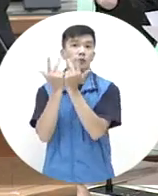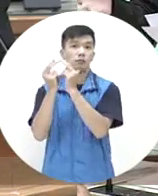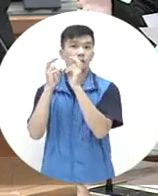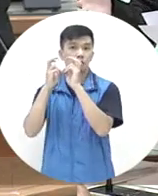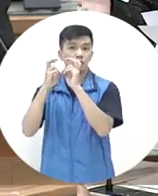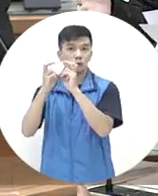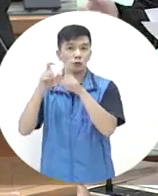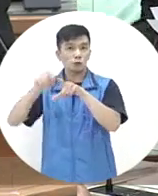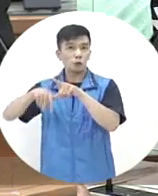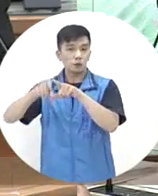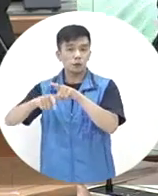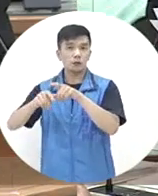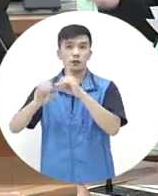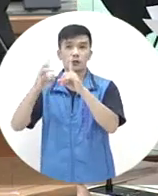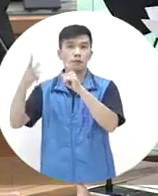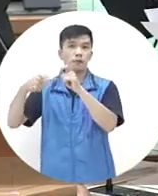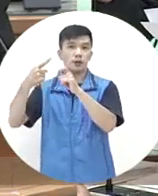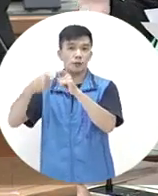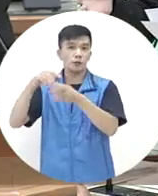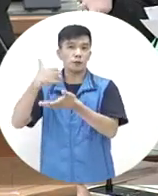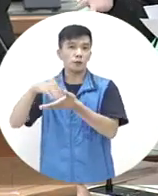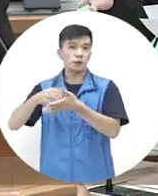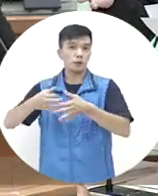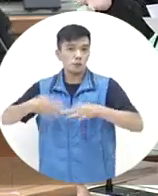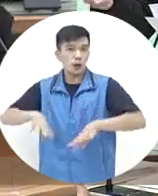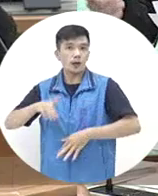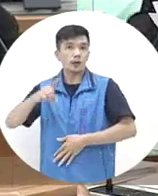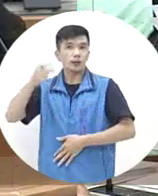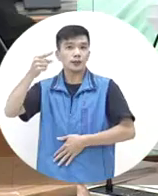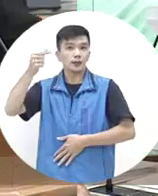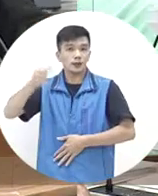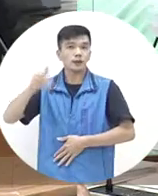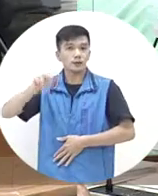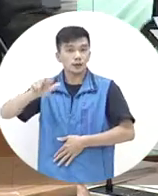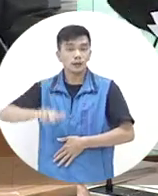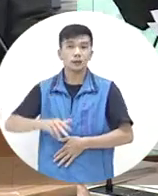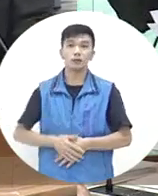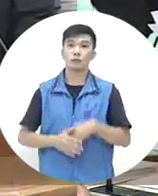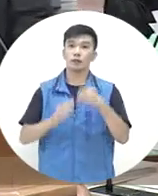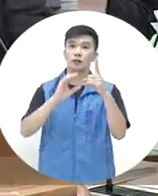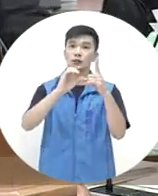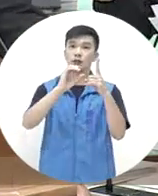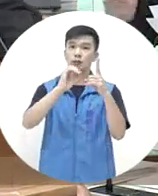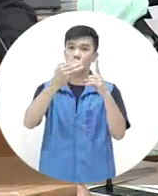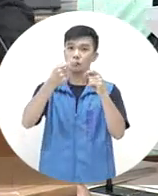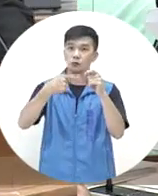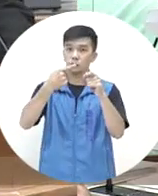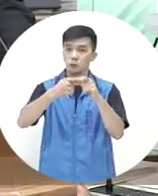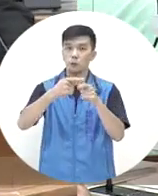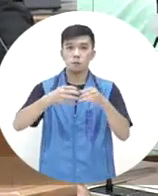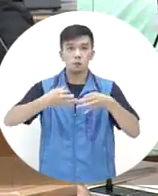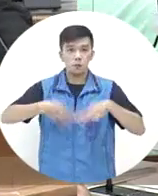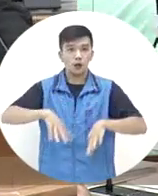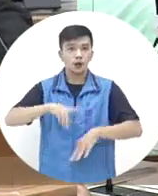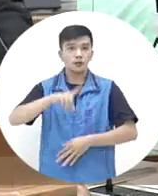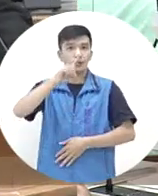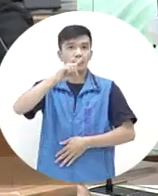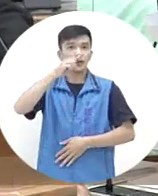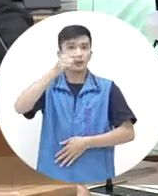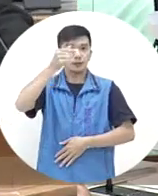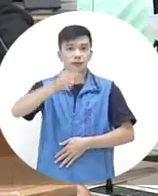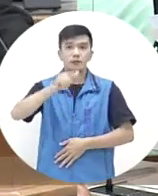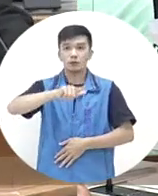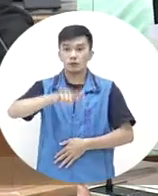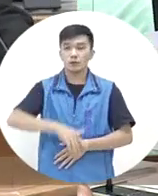了 1.7 亿，然后109年呢亏了 1.6 亿，然后今年呢到8月为止呢这亏了 2.2